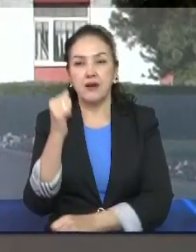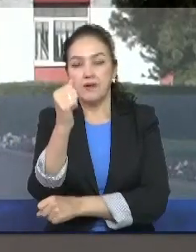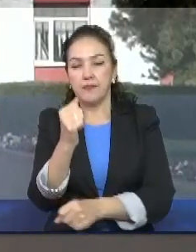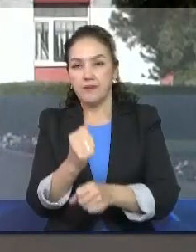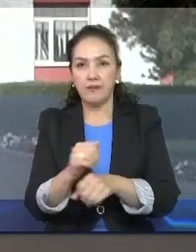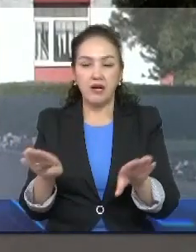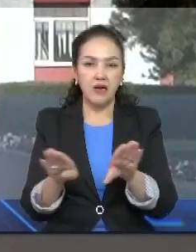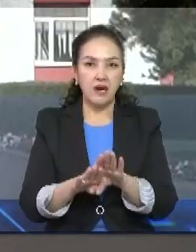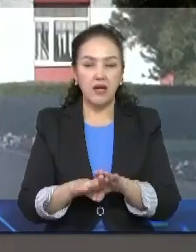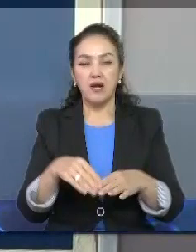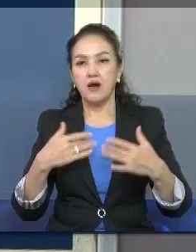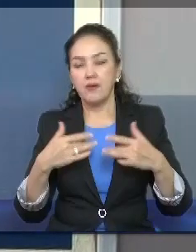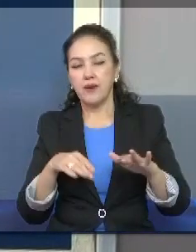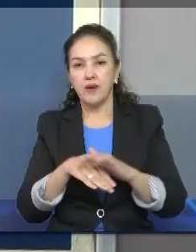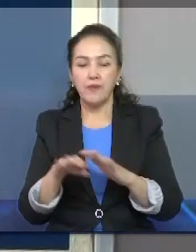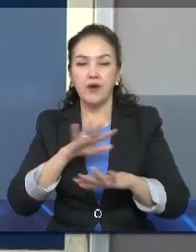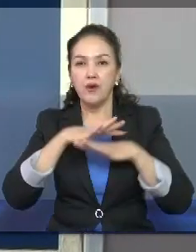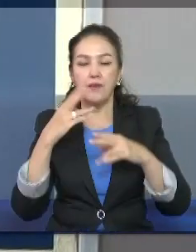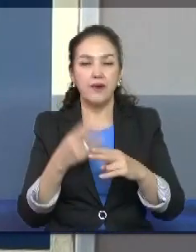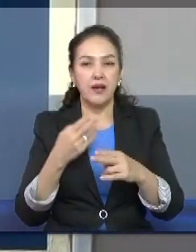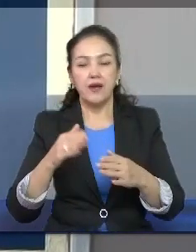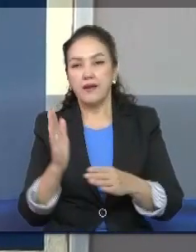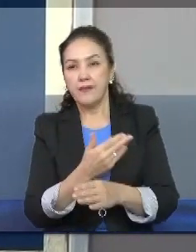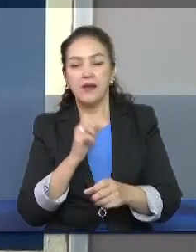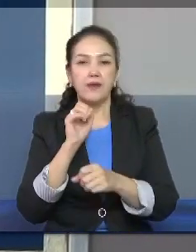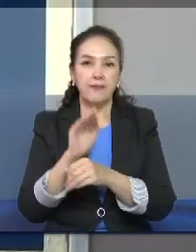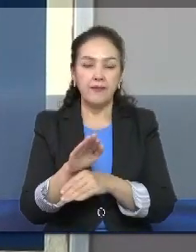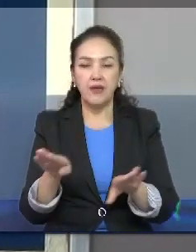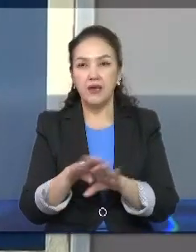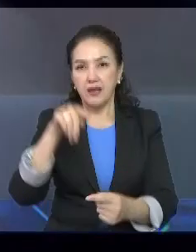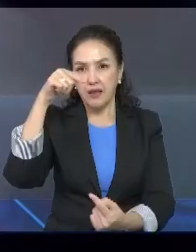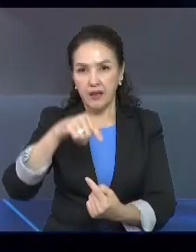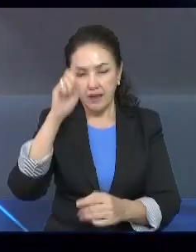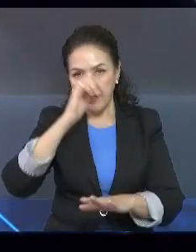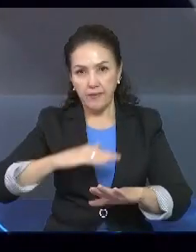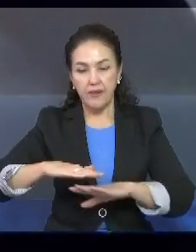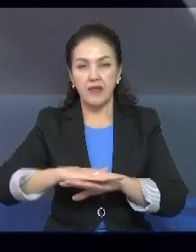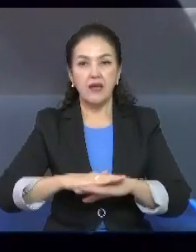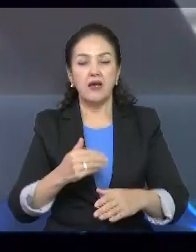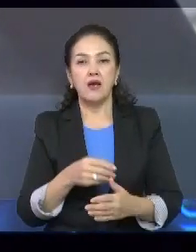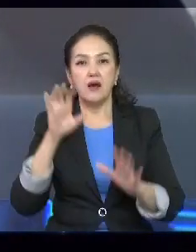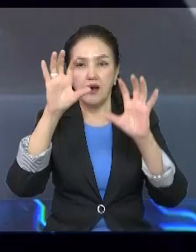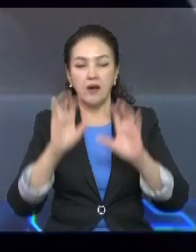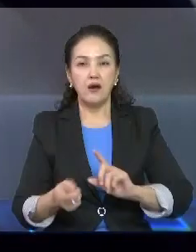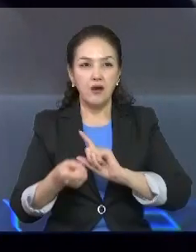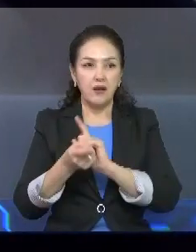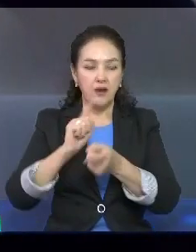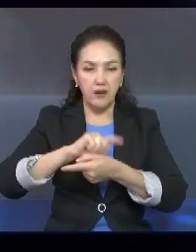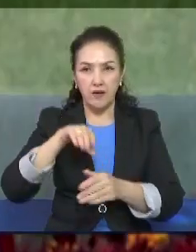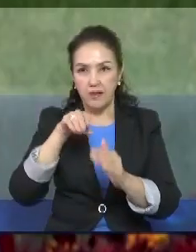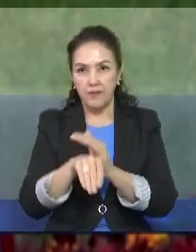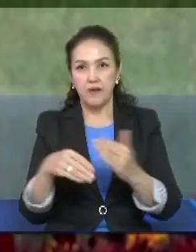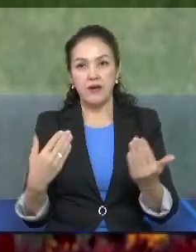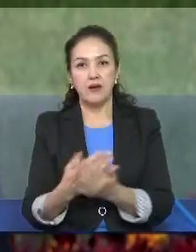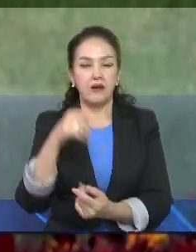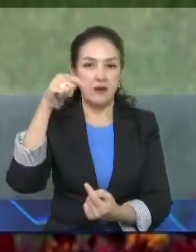сол сияқты қызметтен шығу кезіндегі көп кедергіні жоюды тапсырды. Соған сәйкес мемлекеттік қызмет туралы заңға өзгертулер енгізілді. Жаңа